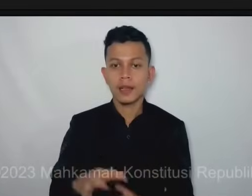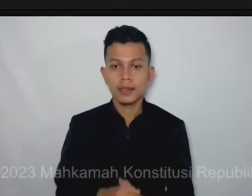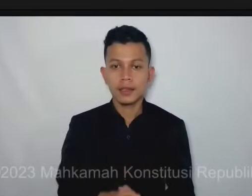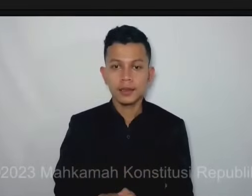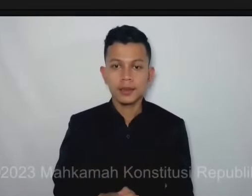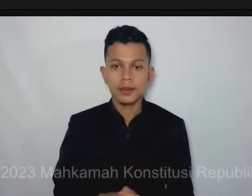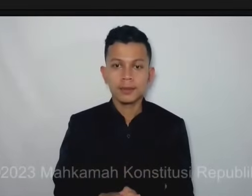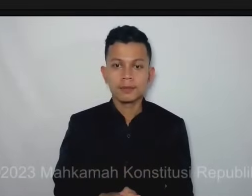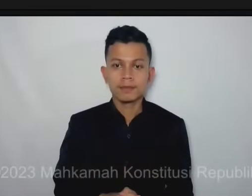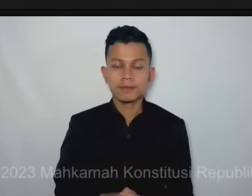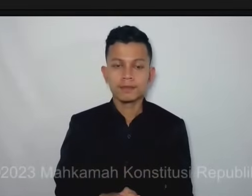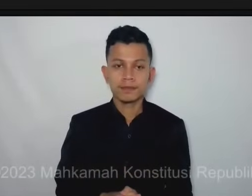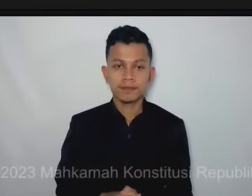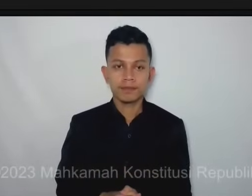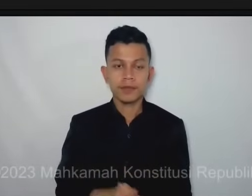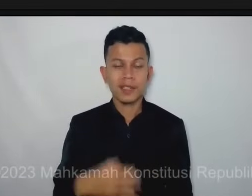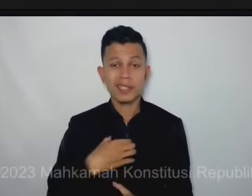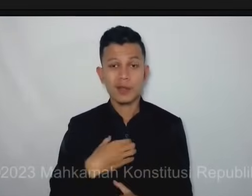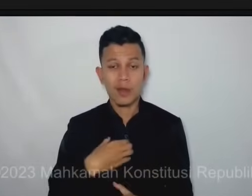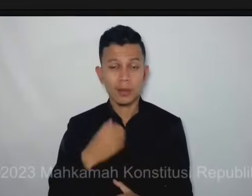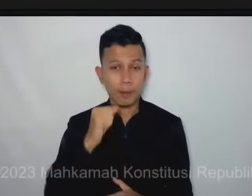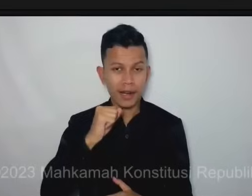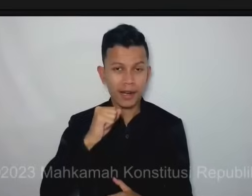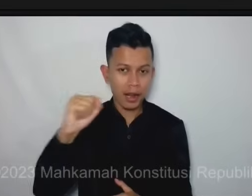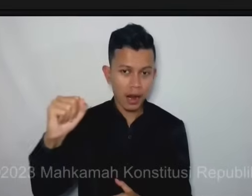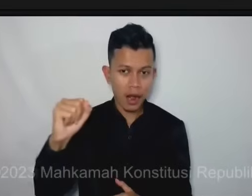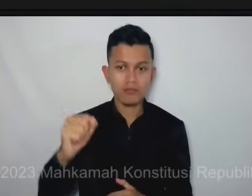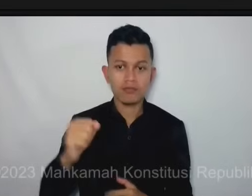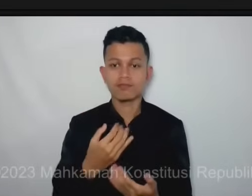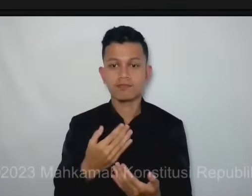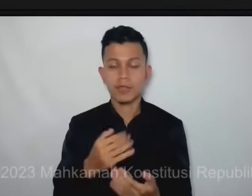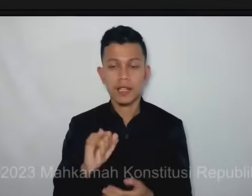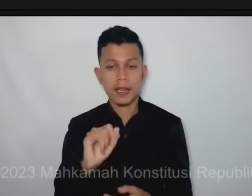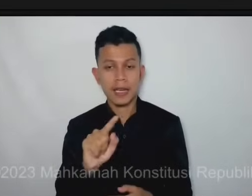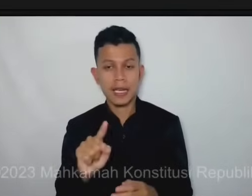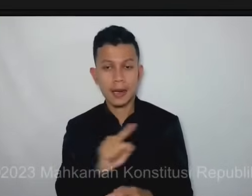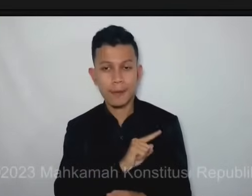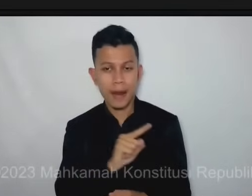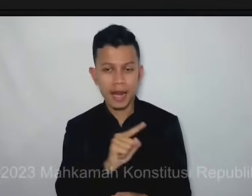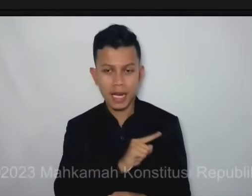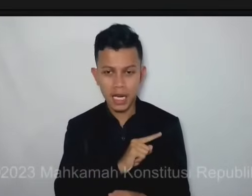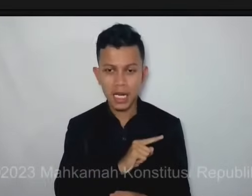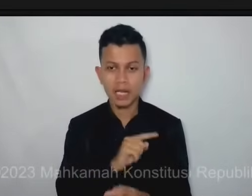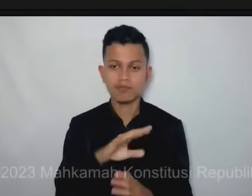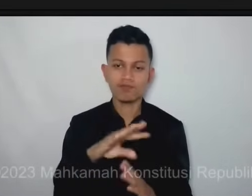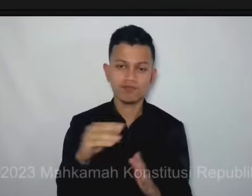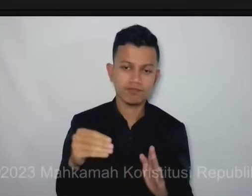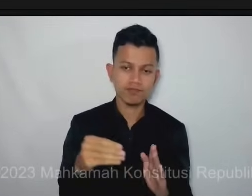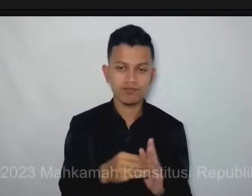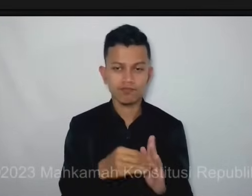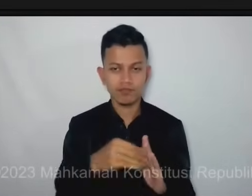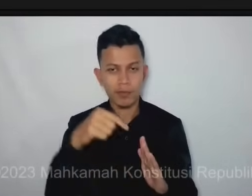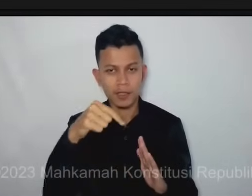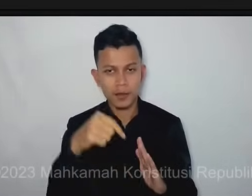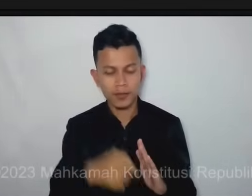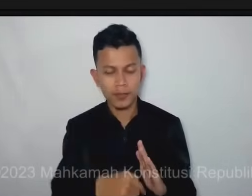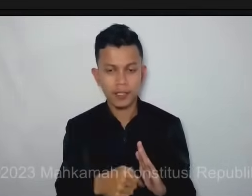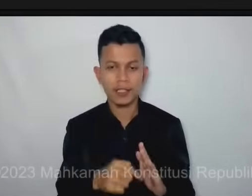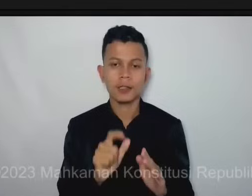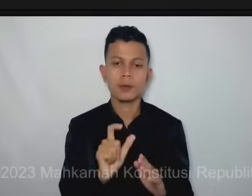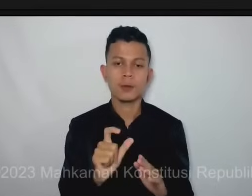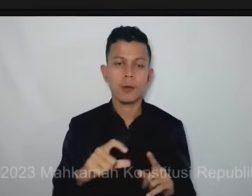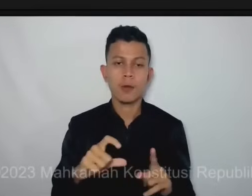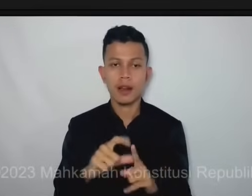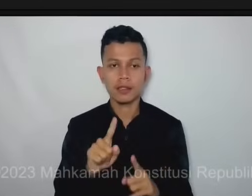195 sifat Merdeka independen yang disematkan secara spesifik oleh undang-undang Dasar